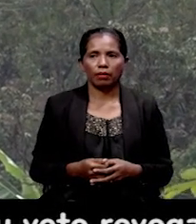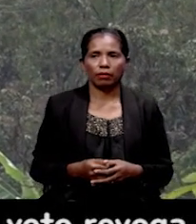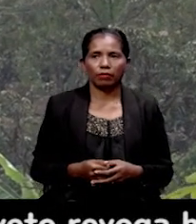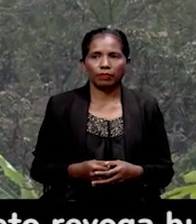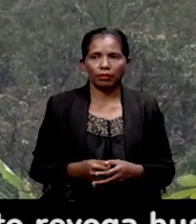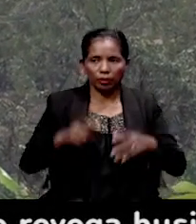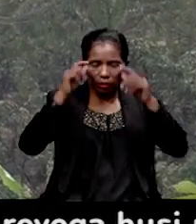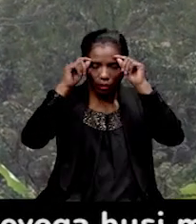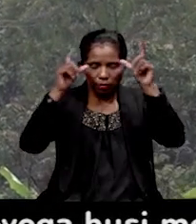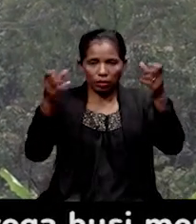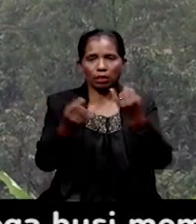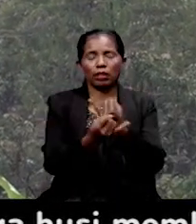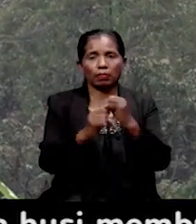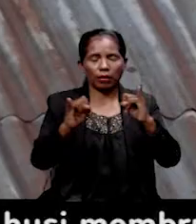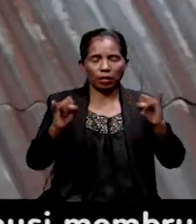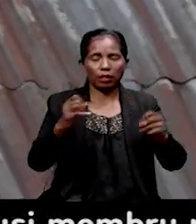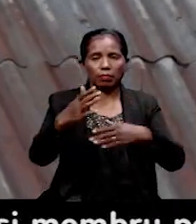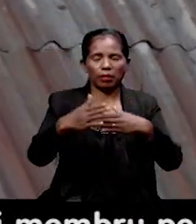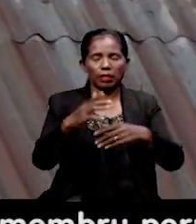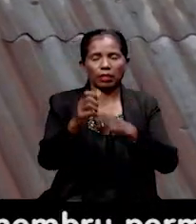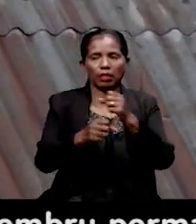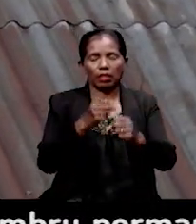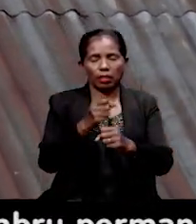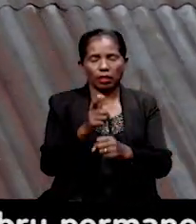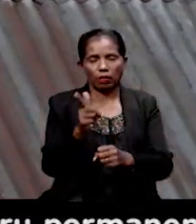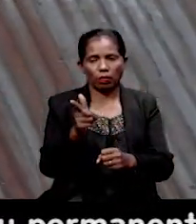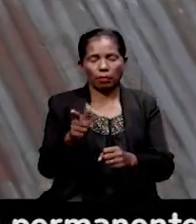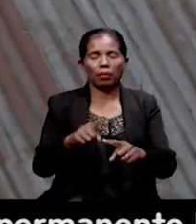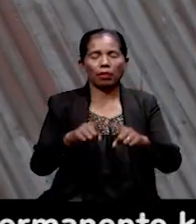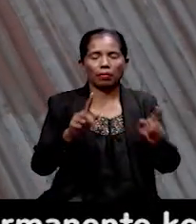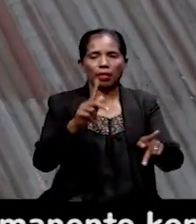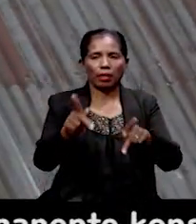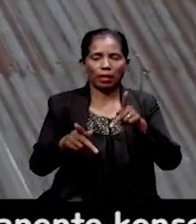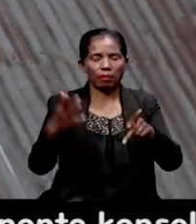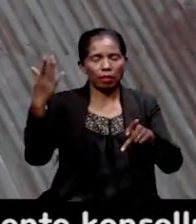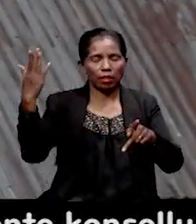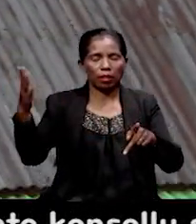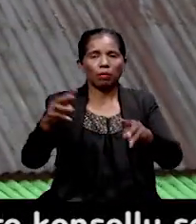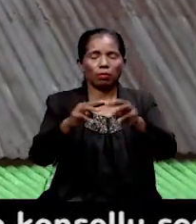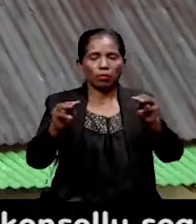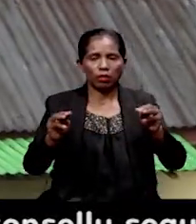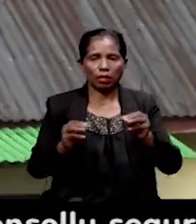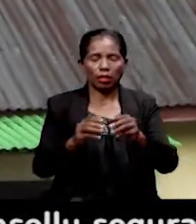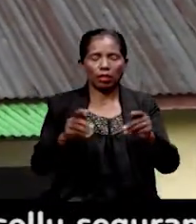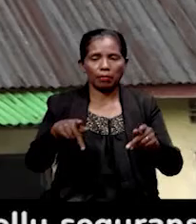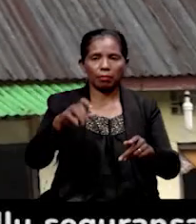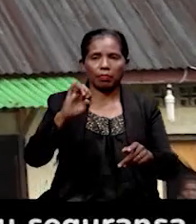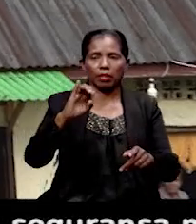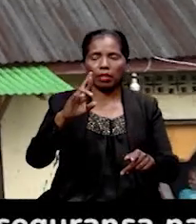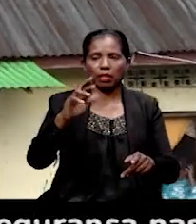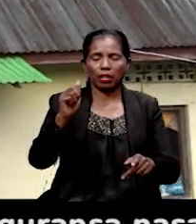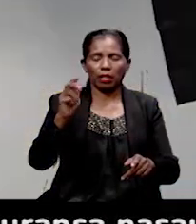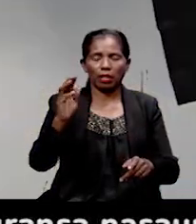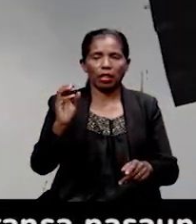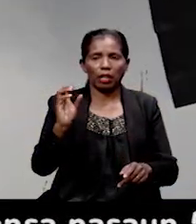Timor Leste uku ngambe sik tinan rua nuluona, mai beto hen lorong komunidade ia are rural hanesang aldea Pirado, suku fatu